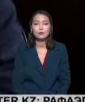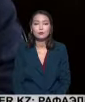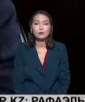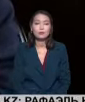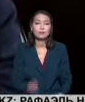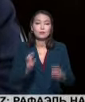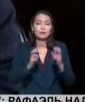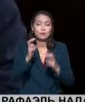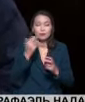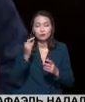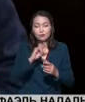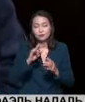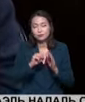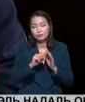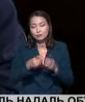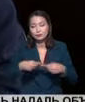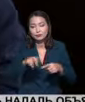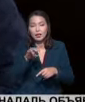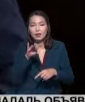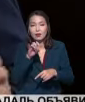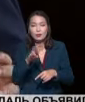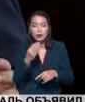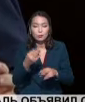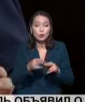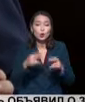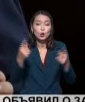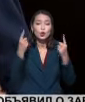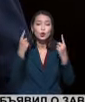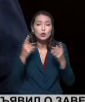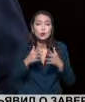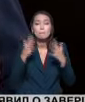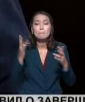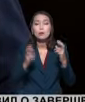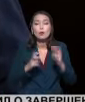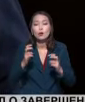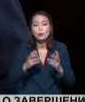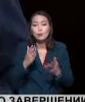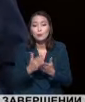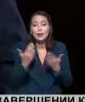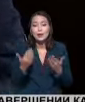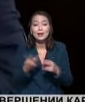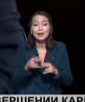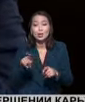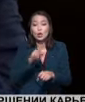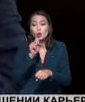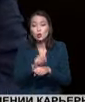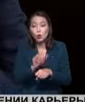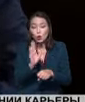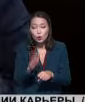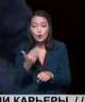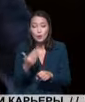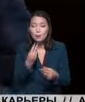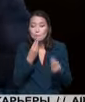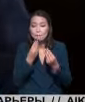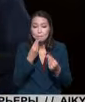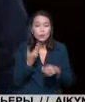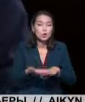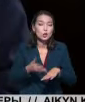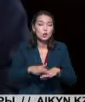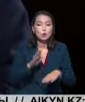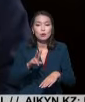Промышленный агропродовольственный сектор в Ливане является крупнейшим и наиболее производительным. Если этот сектор остановится, мы столкнемся с продовольственным кризисом в